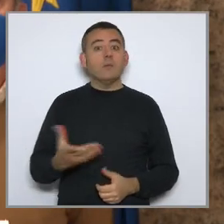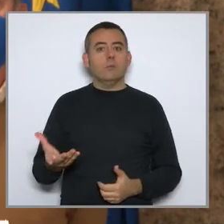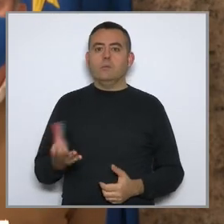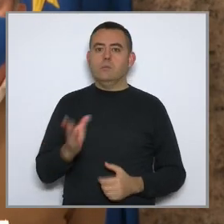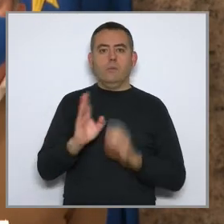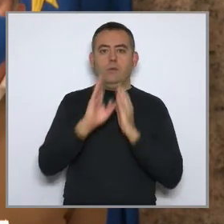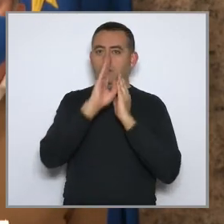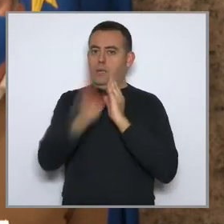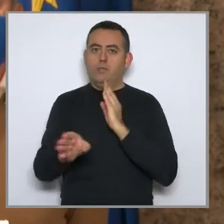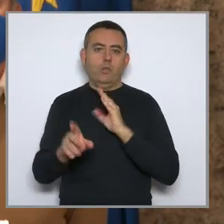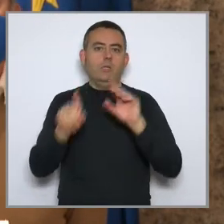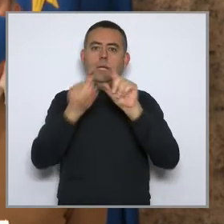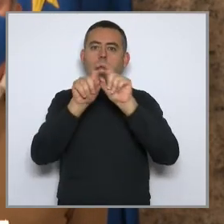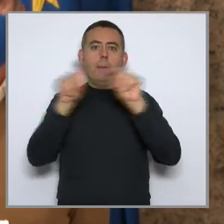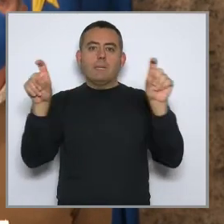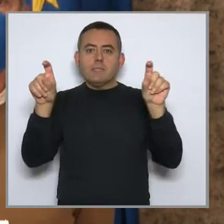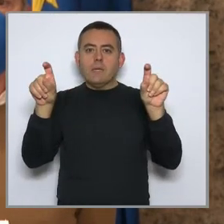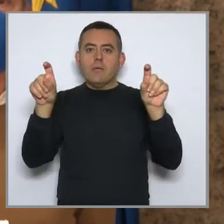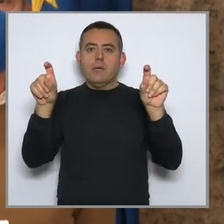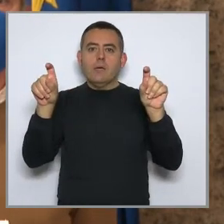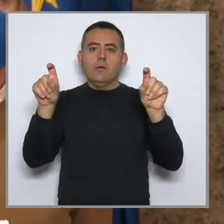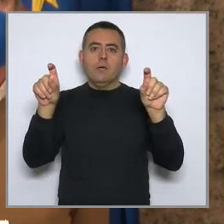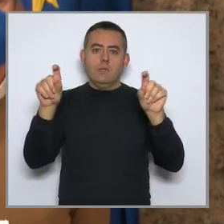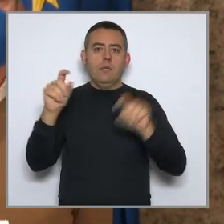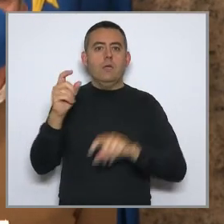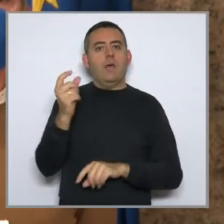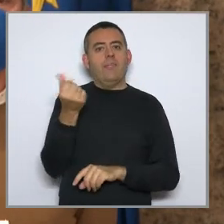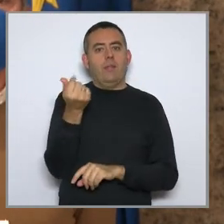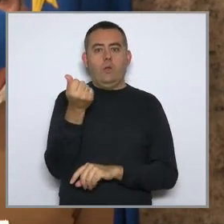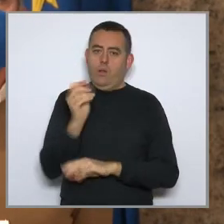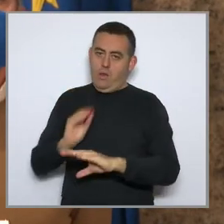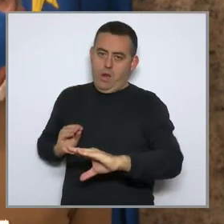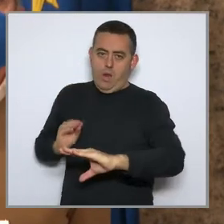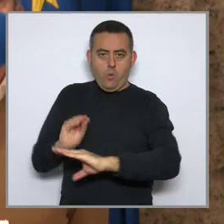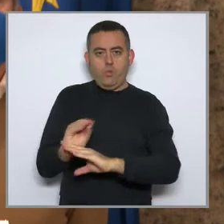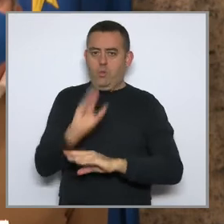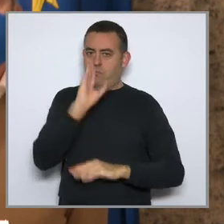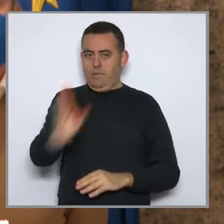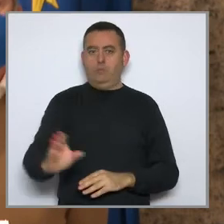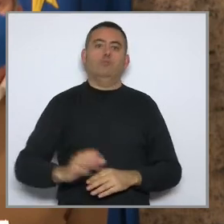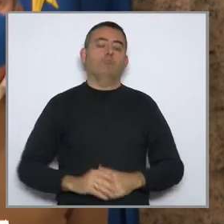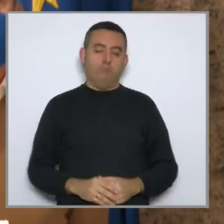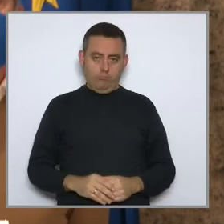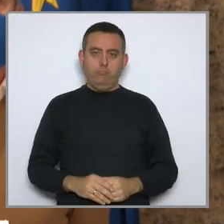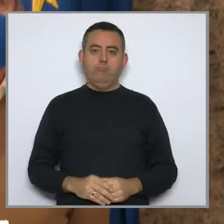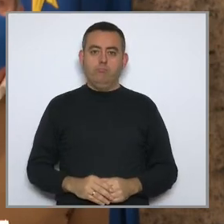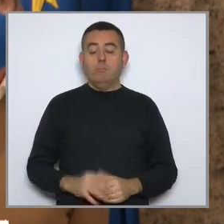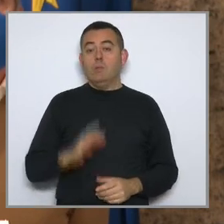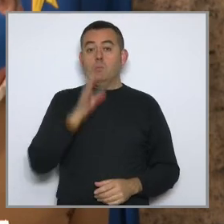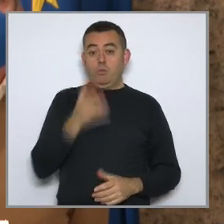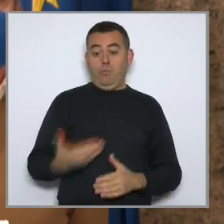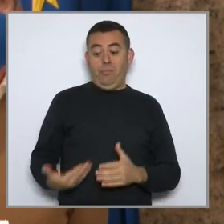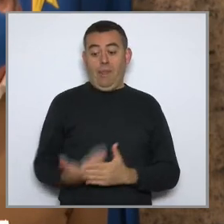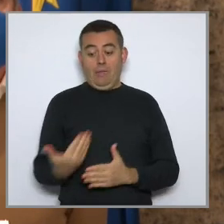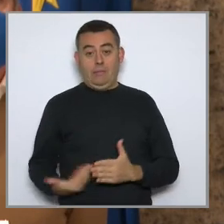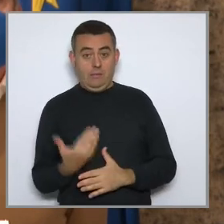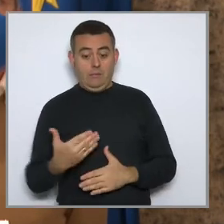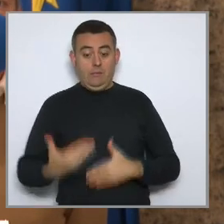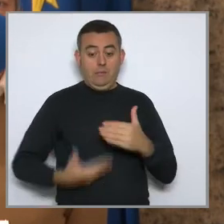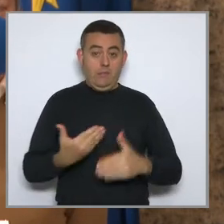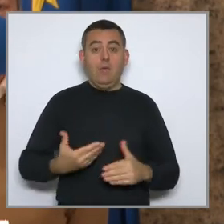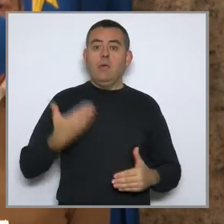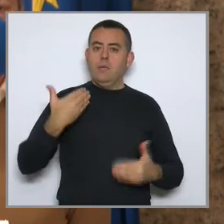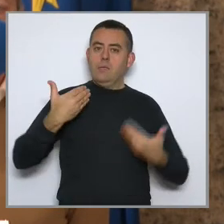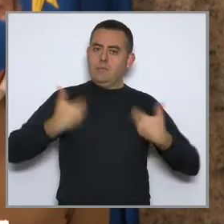en cada empresa la ajuda corresponent. Però ja dic que en els propers dies, quan s'articule la